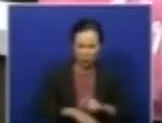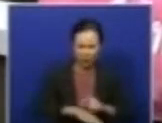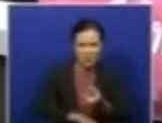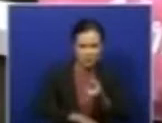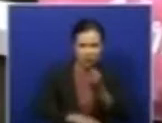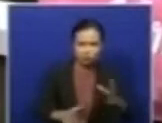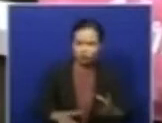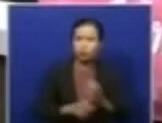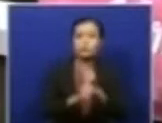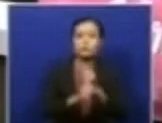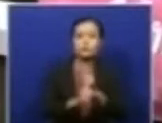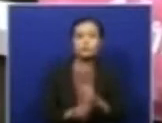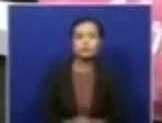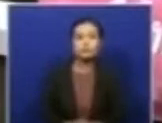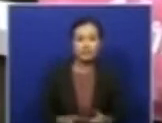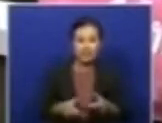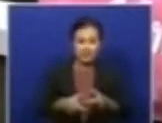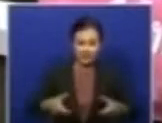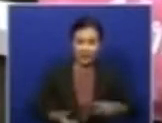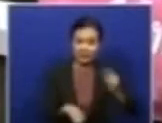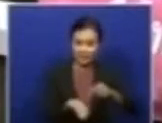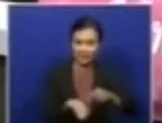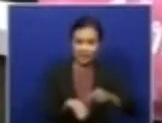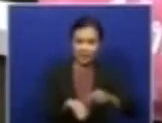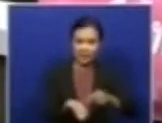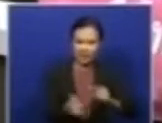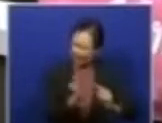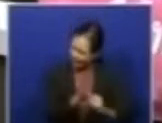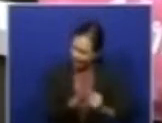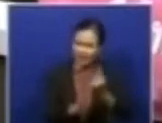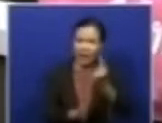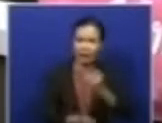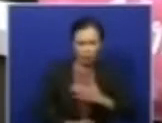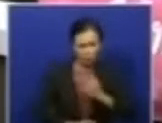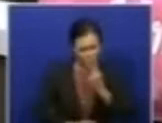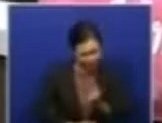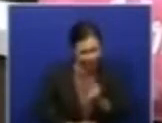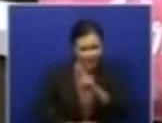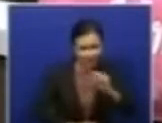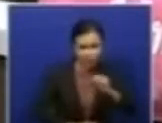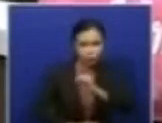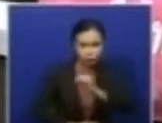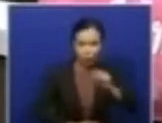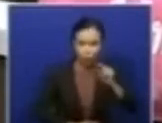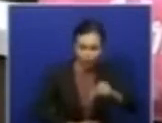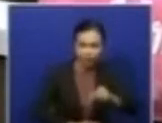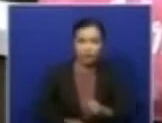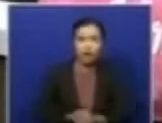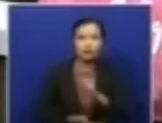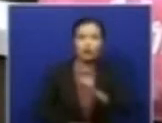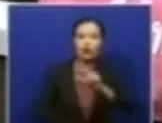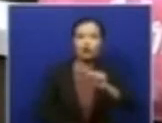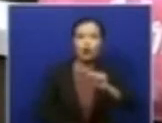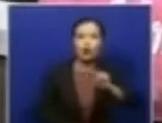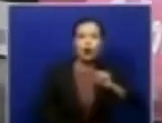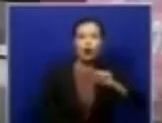รุปเอาเลยว่ารายงานฉบับนี้เป็นครั้งแรกที่ผมเห็นในสภาแห่งนี้ที่สตง.ไม่รับรอง